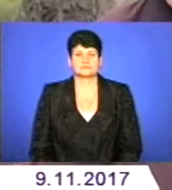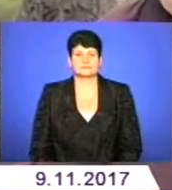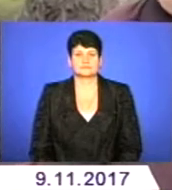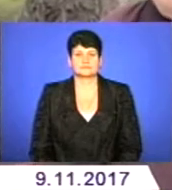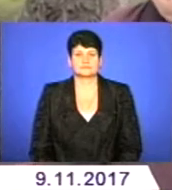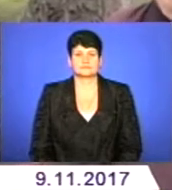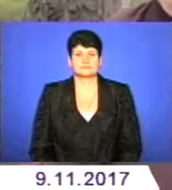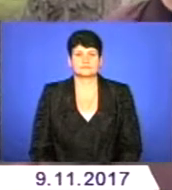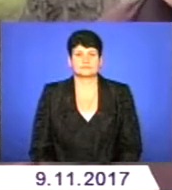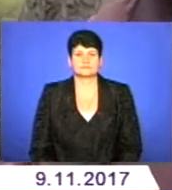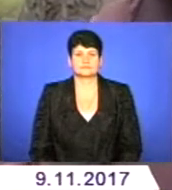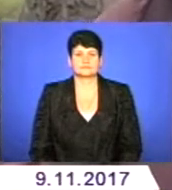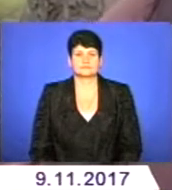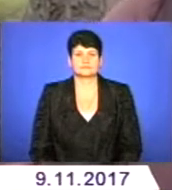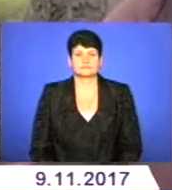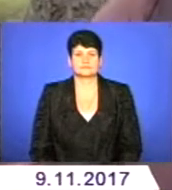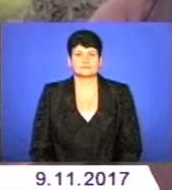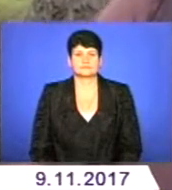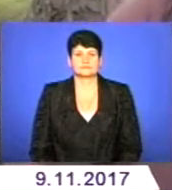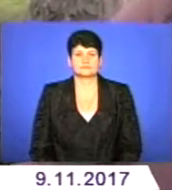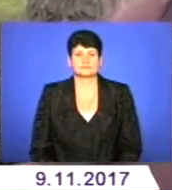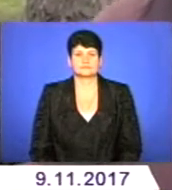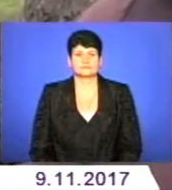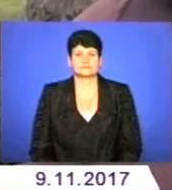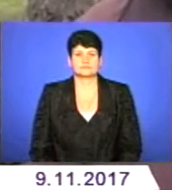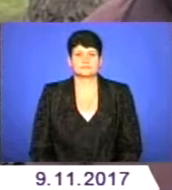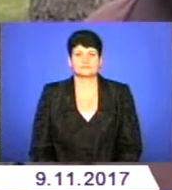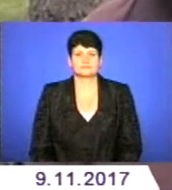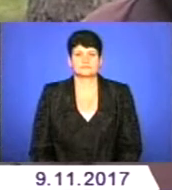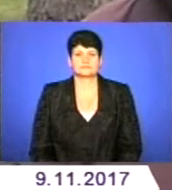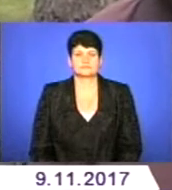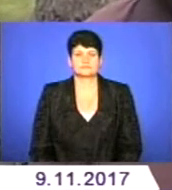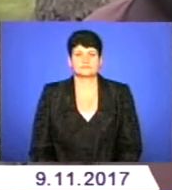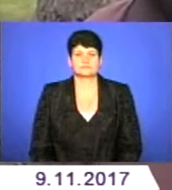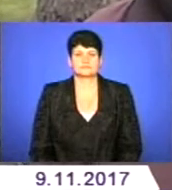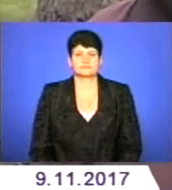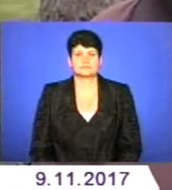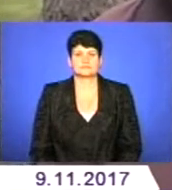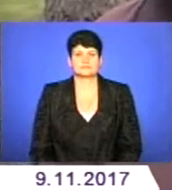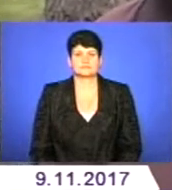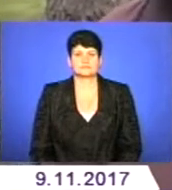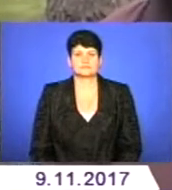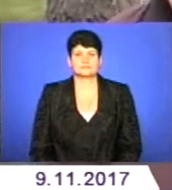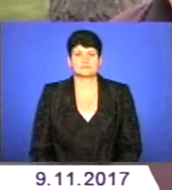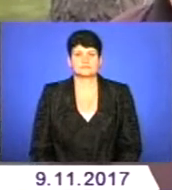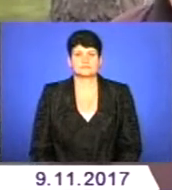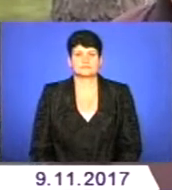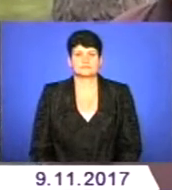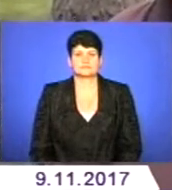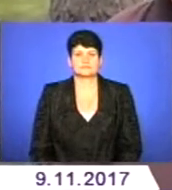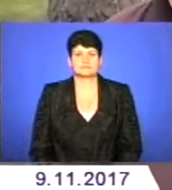в повному обсязі? Я знаю, ніхто того не буде робити, речі Бога. Це вже треба, знаєте, бути такому дуже